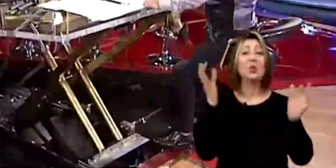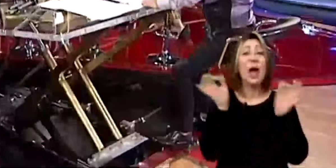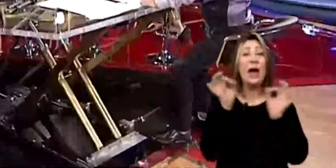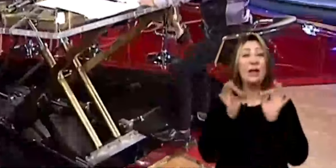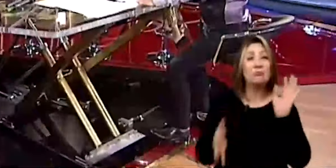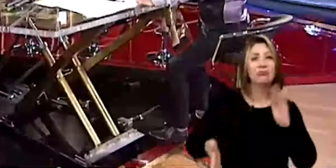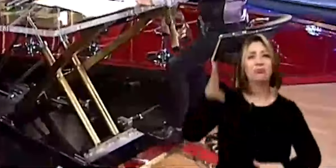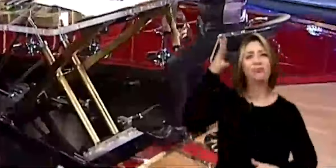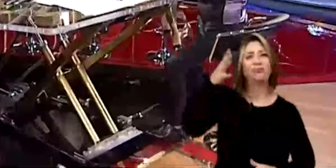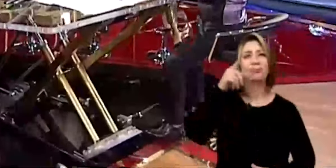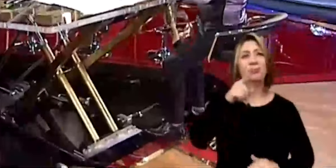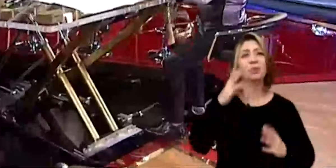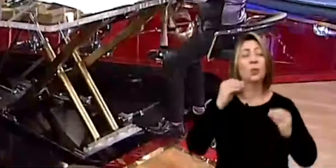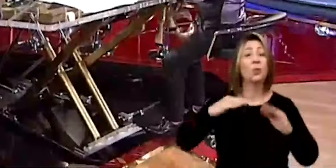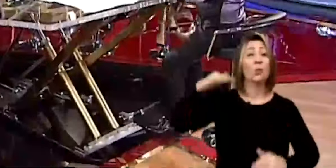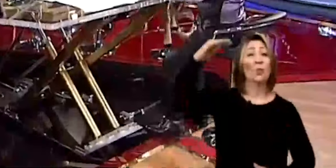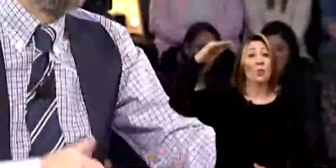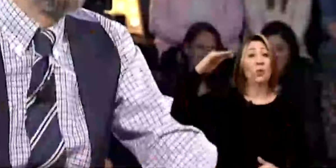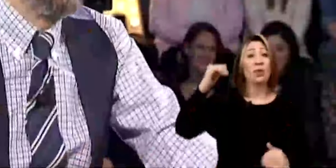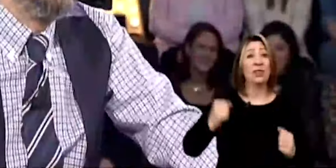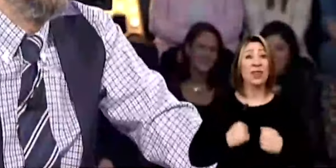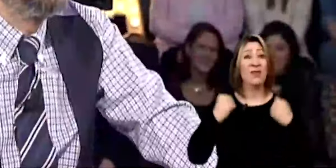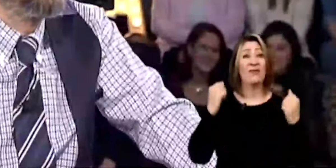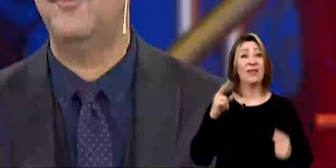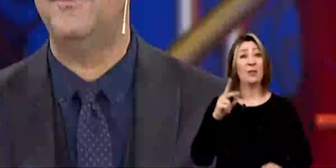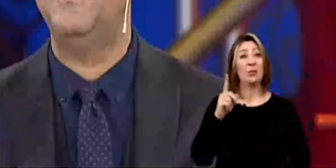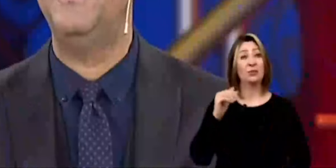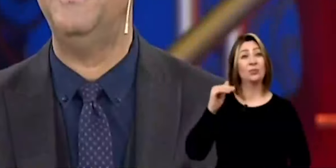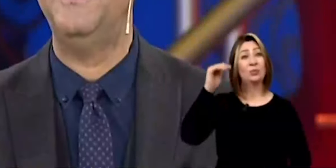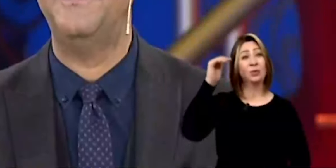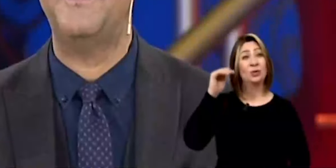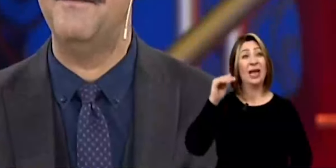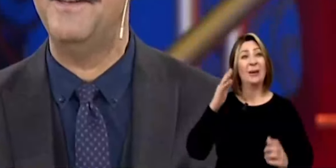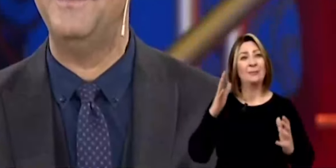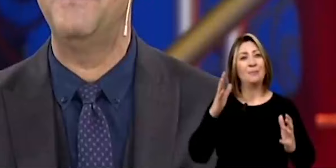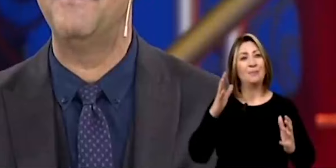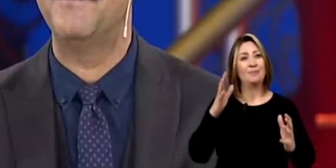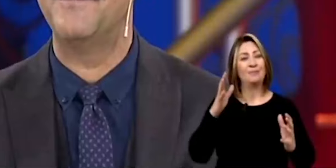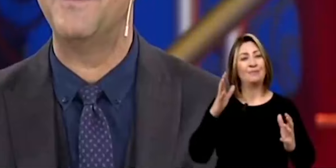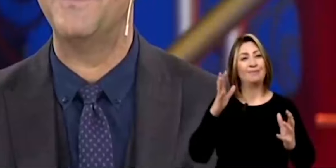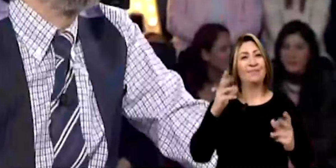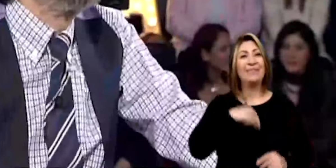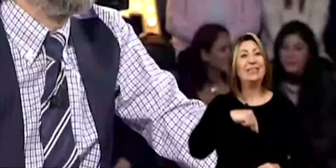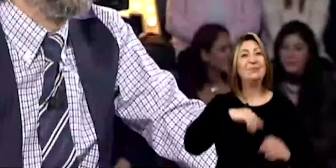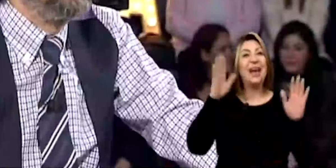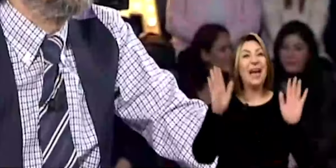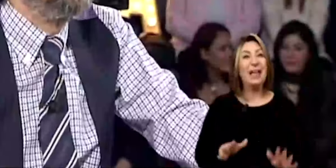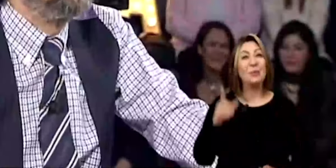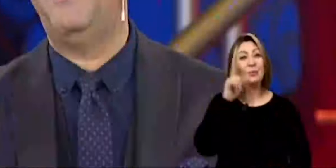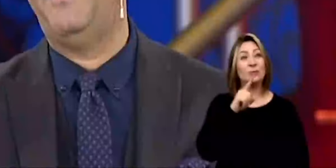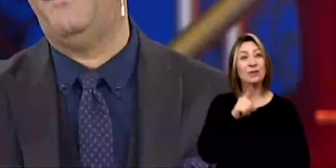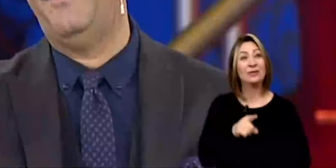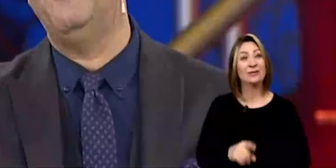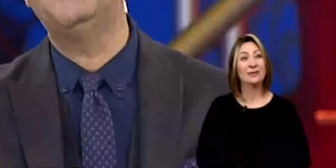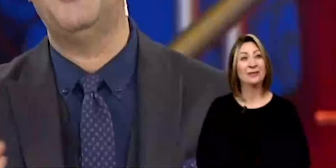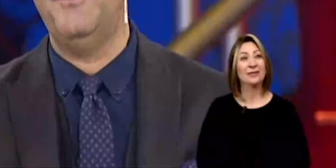erken uzamıştı yani. Çok büyüktü yani ya, devdi yani. Ya biraz büyüktü. Şimdi. Ya çok içimde kaldı da onun için yani